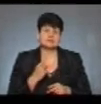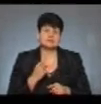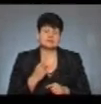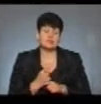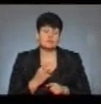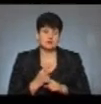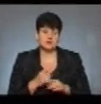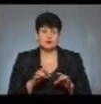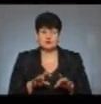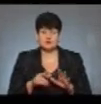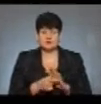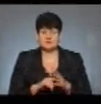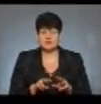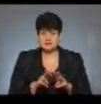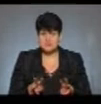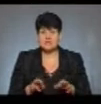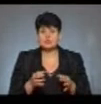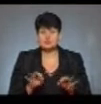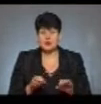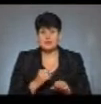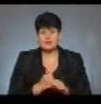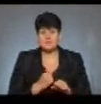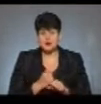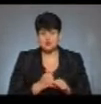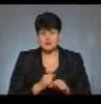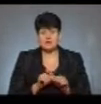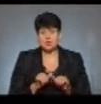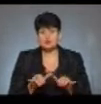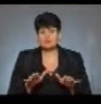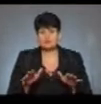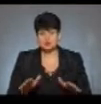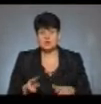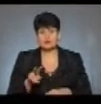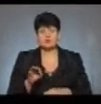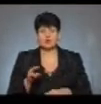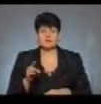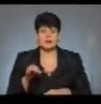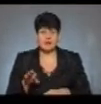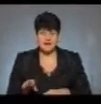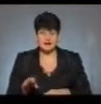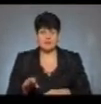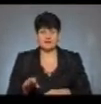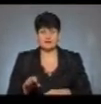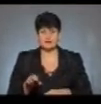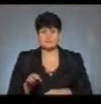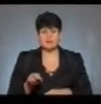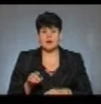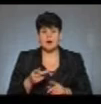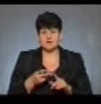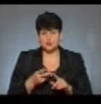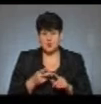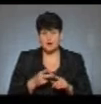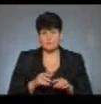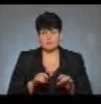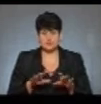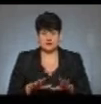Забороняла постанова Кабінету міністрів, яка дозволяла працювати розповсюджувачем лотерей і лотереям. В принципі, і друга постанова, яка